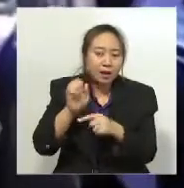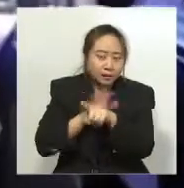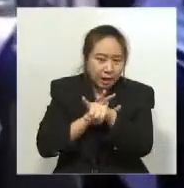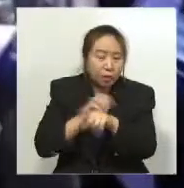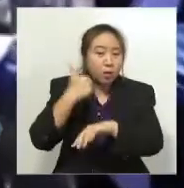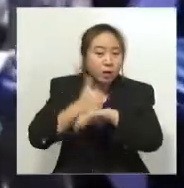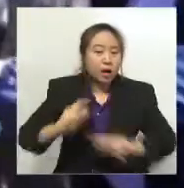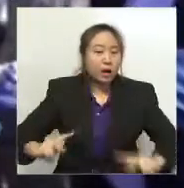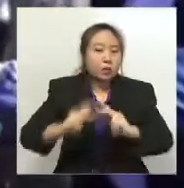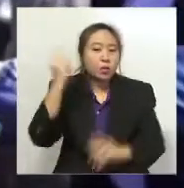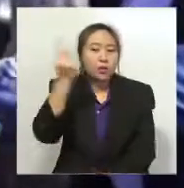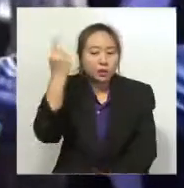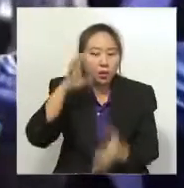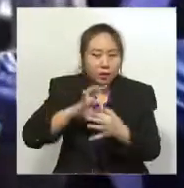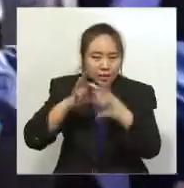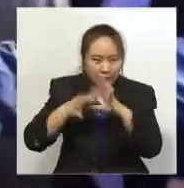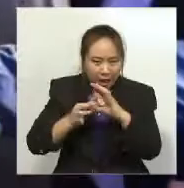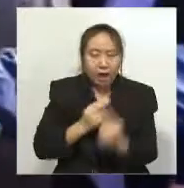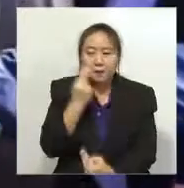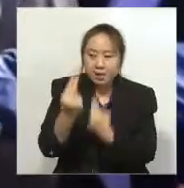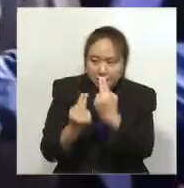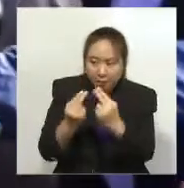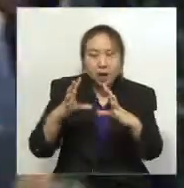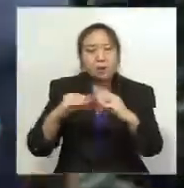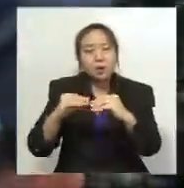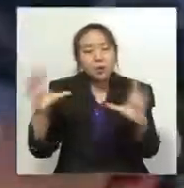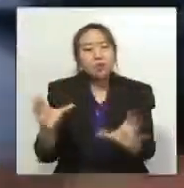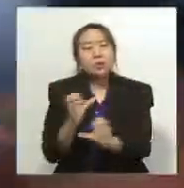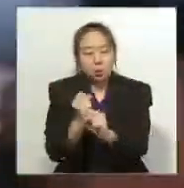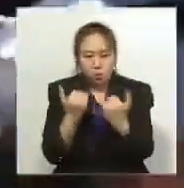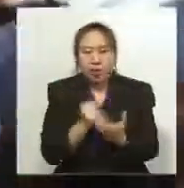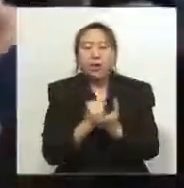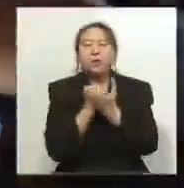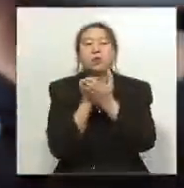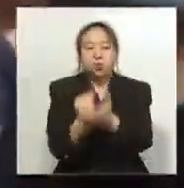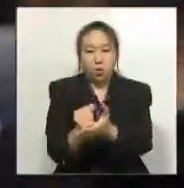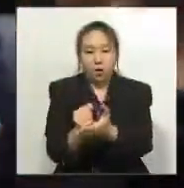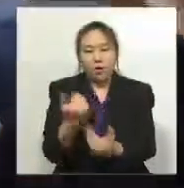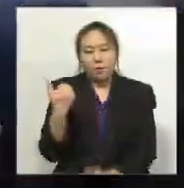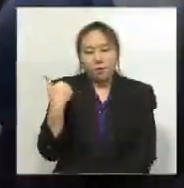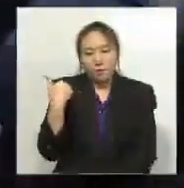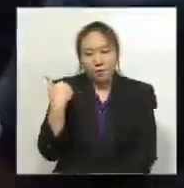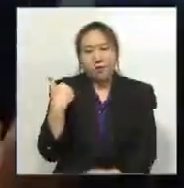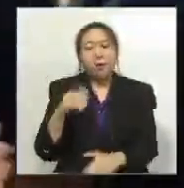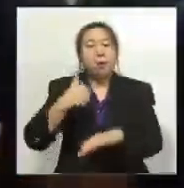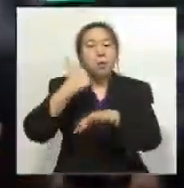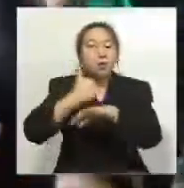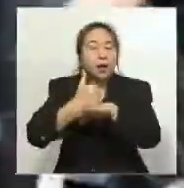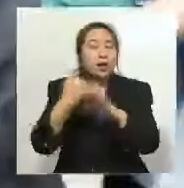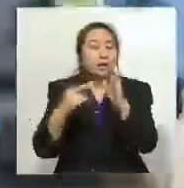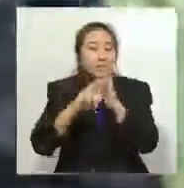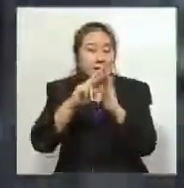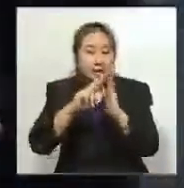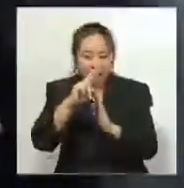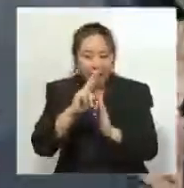ยวและกีฬาก็ได้มาเยี่ยมและร่วมประชุมสรุปผลการให้ความช่วยเหลือในครั้งนี้ด้วยโดยมีนายณรงค์ศักดิ์โอสถนากรผู้ว่าราชการจังหวัดเชียงร